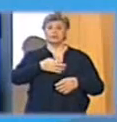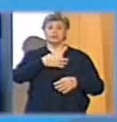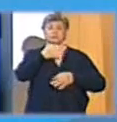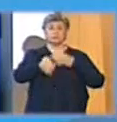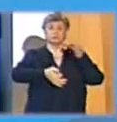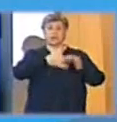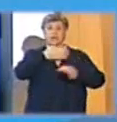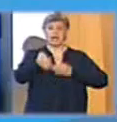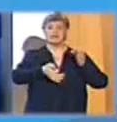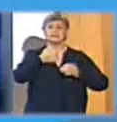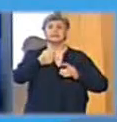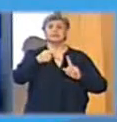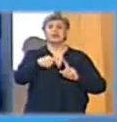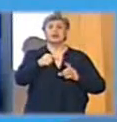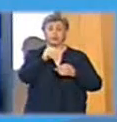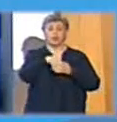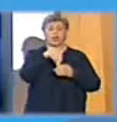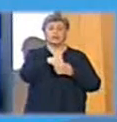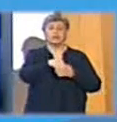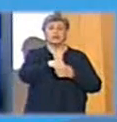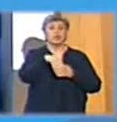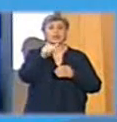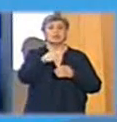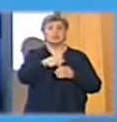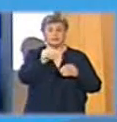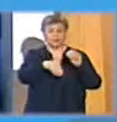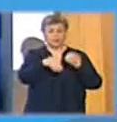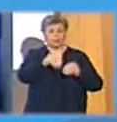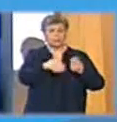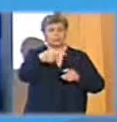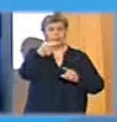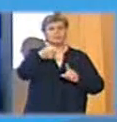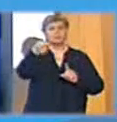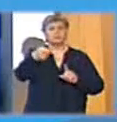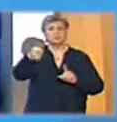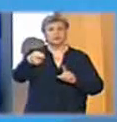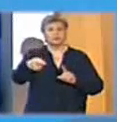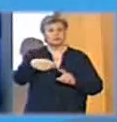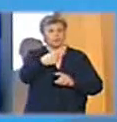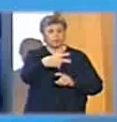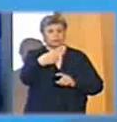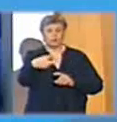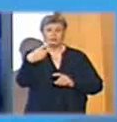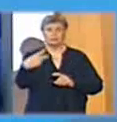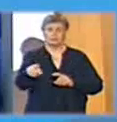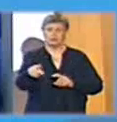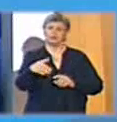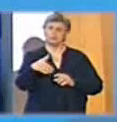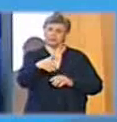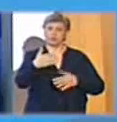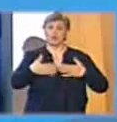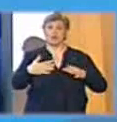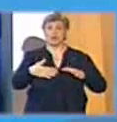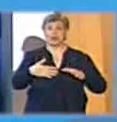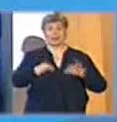απλής αναλογικής, ένα σύστημα απλής αναλογικής. Η συζήτηση για τη τελική πρόταση της κυβέρνησης δεν έχει διαμορφωθεί. Γίνεται